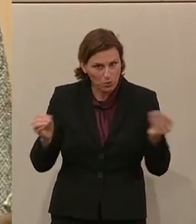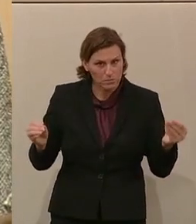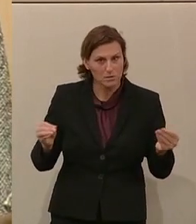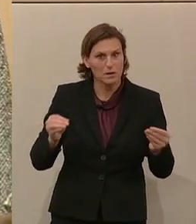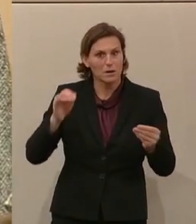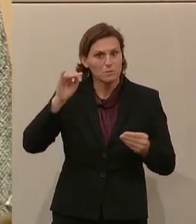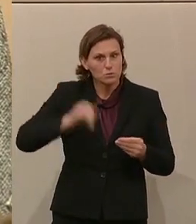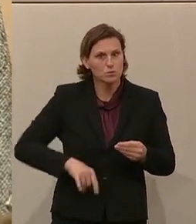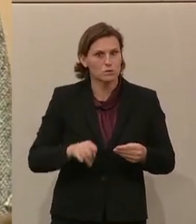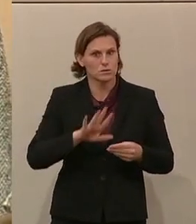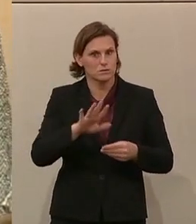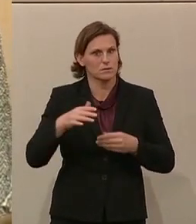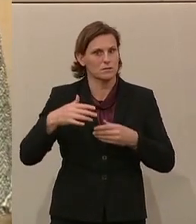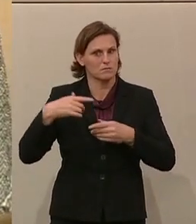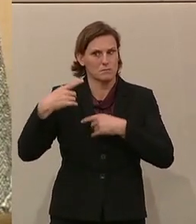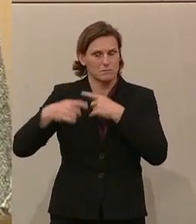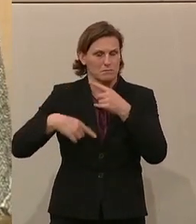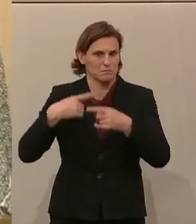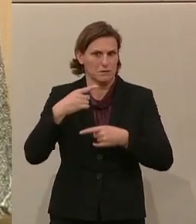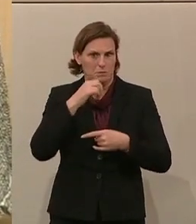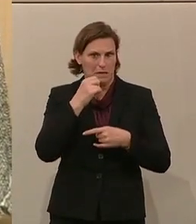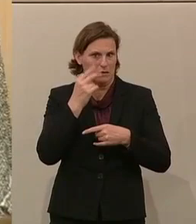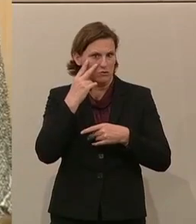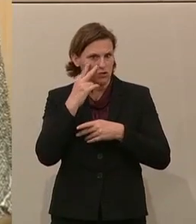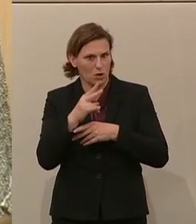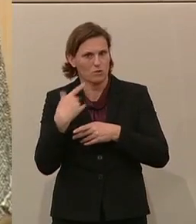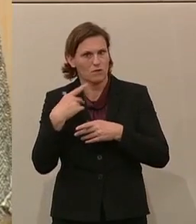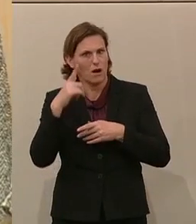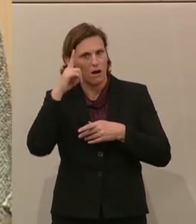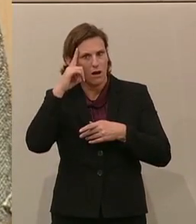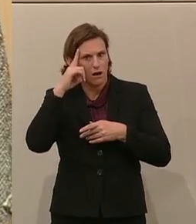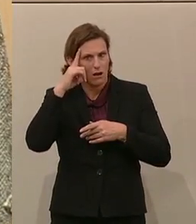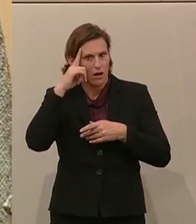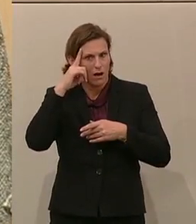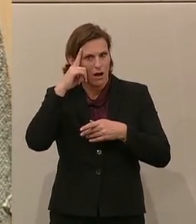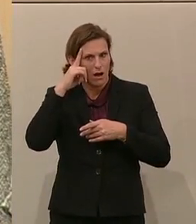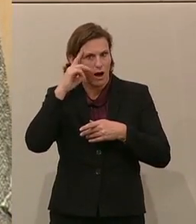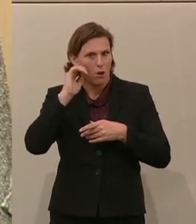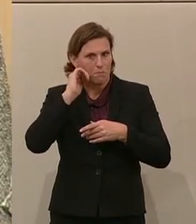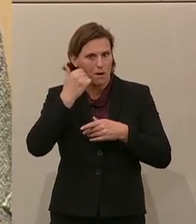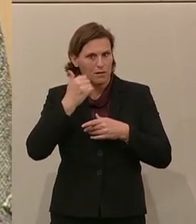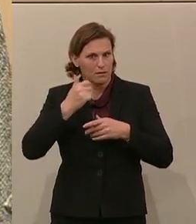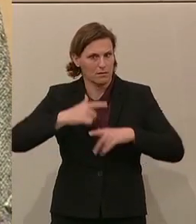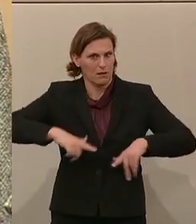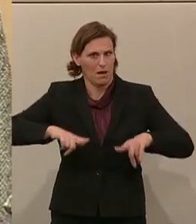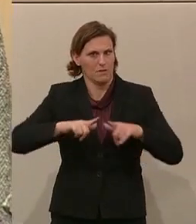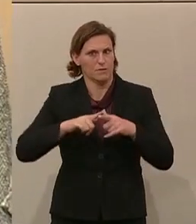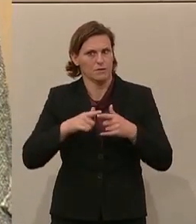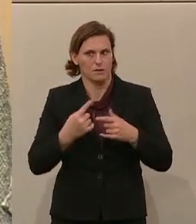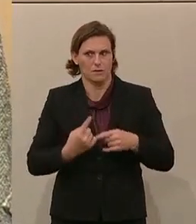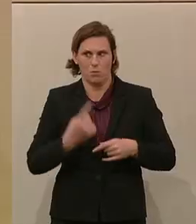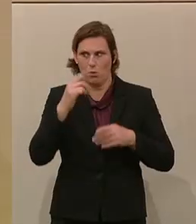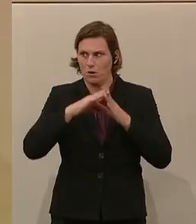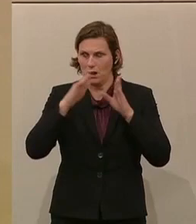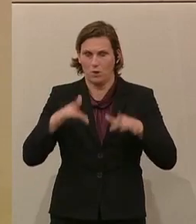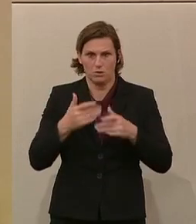bar jeglichen jüngeren historischen Wissens sein, weil es war ein freiheitlicher Landeshauptmann, es war hier, also nicht in der Hofburg, sondern im Parlament drüben, im Hohen Hause,